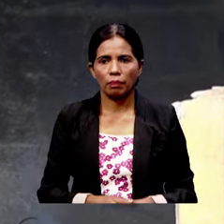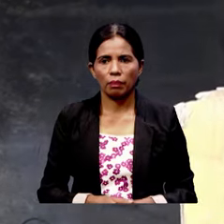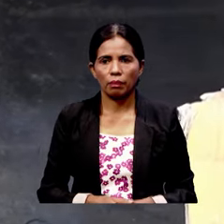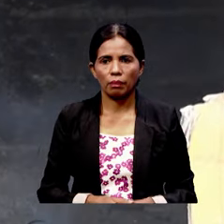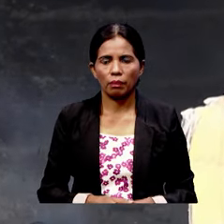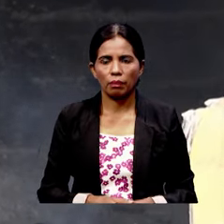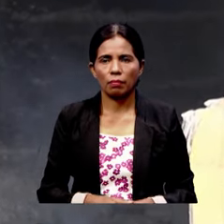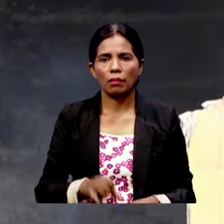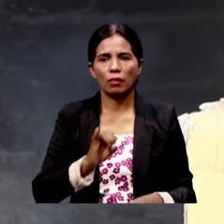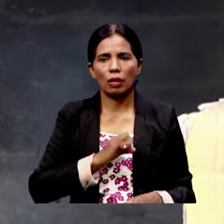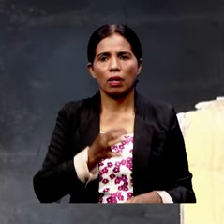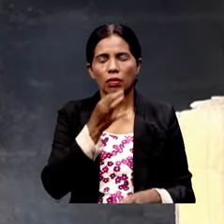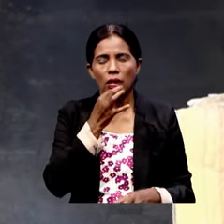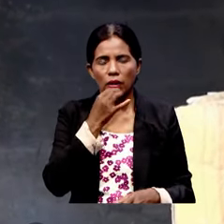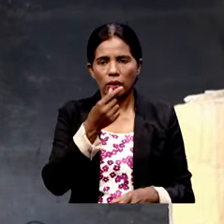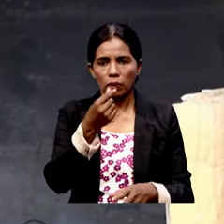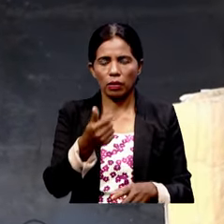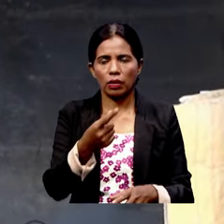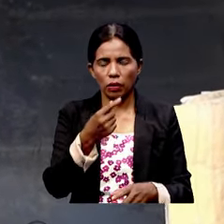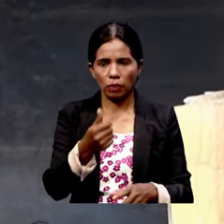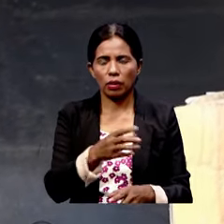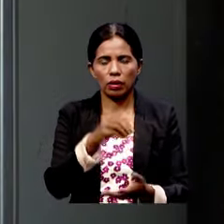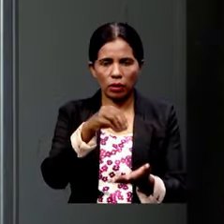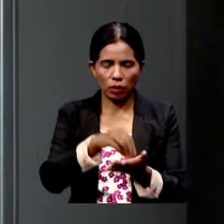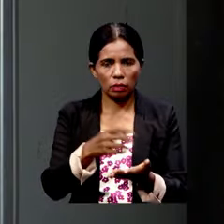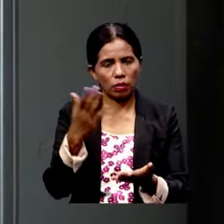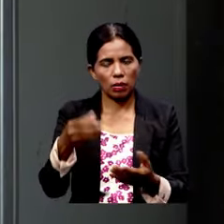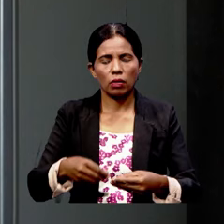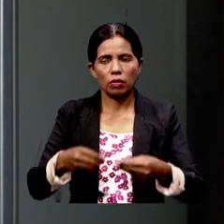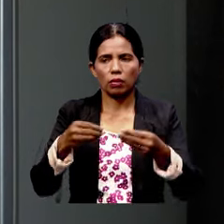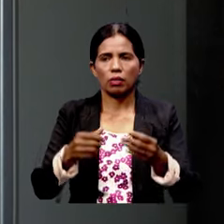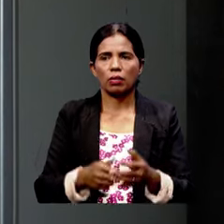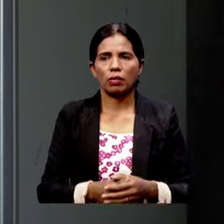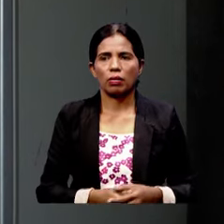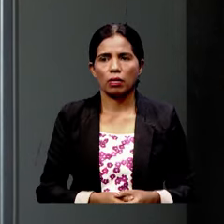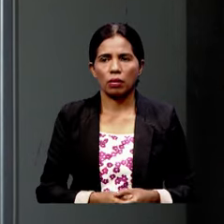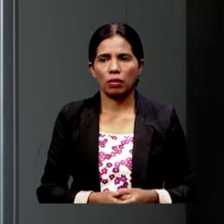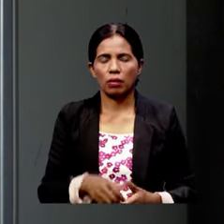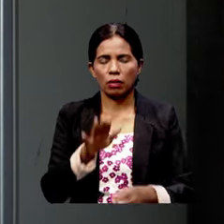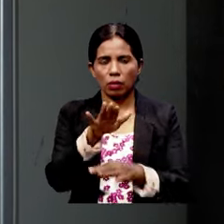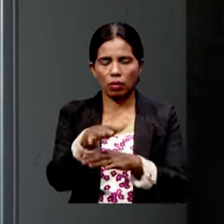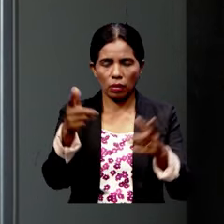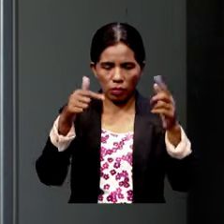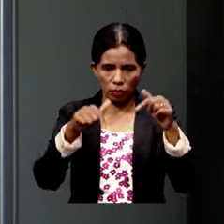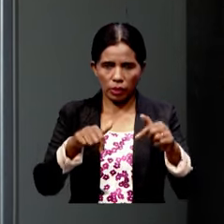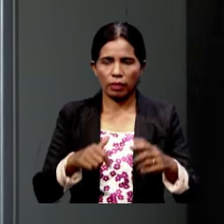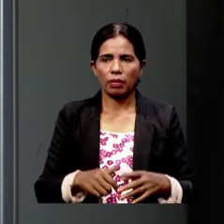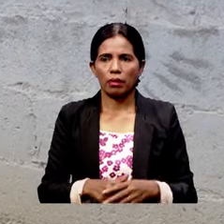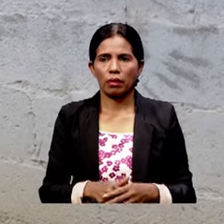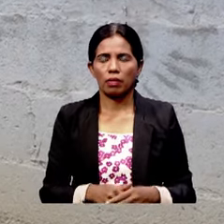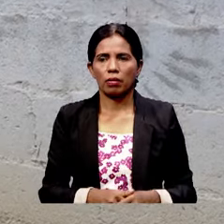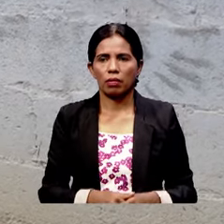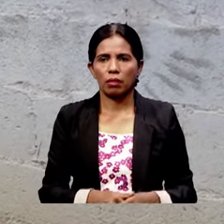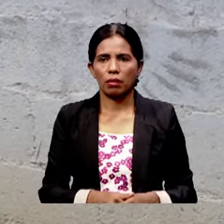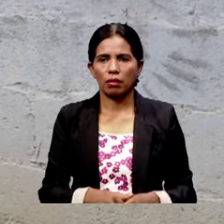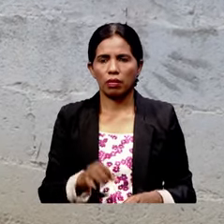Apa itu ane hela itu ane tau hela. Nau saya lalai tak fikir tafali mai makannya, lakri uri dah.